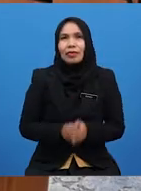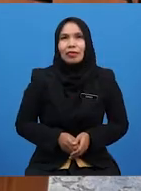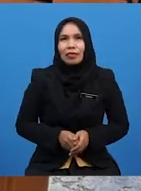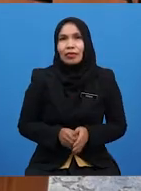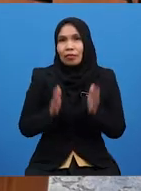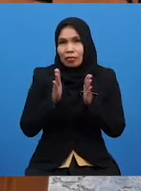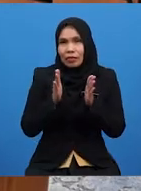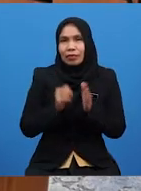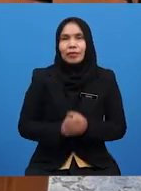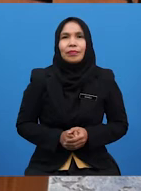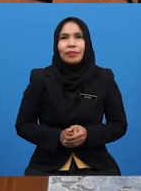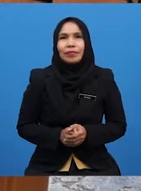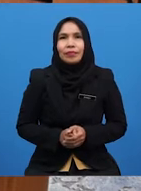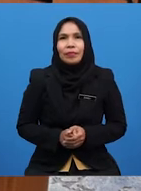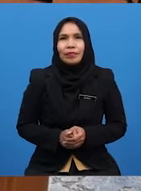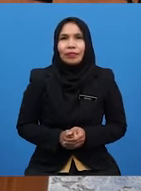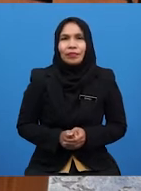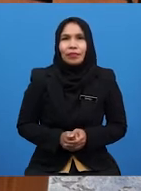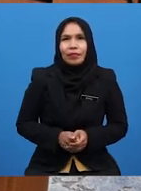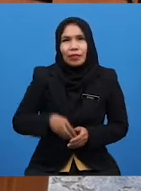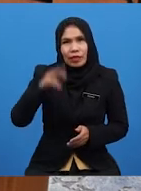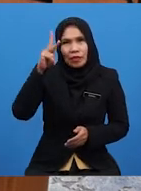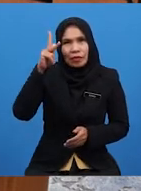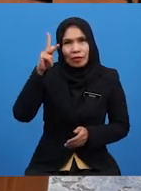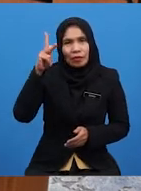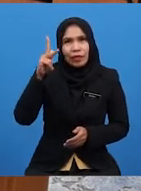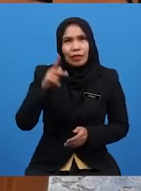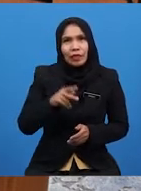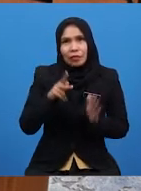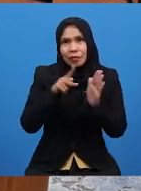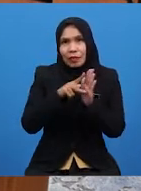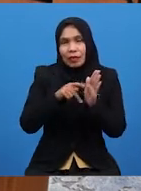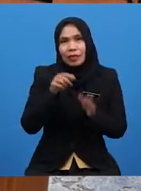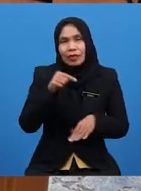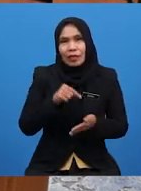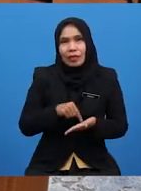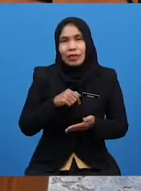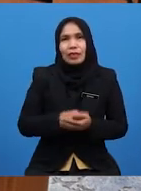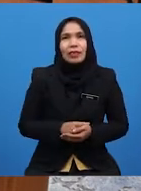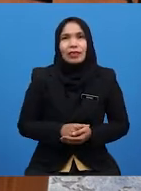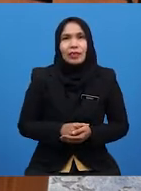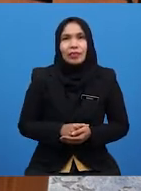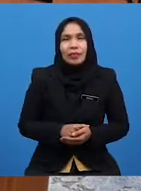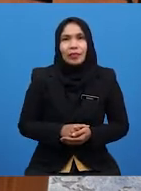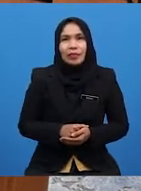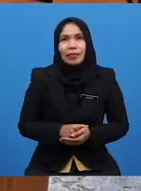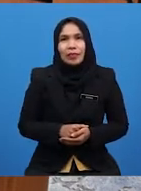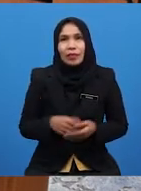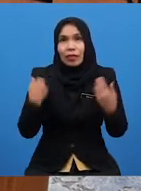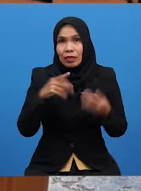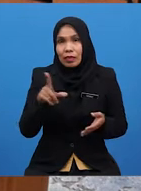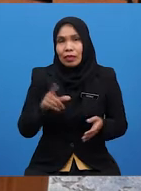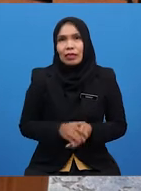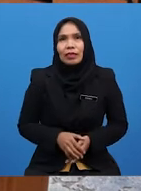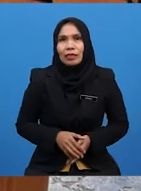kesatuan dan keseragaman prinsip ini terhasil daripada gabungan imbangan dan Harmoni serta wujud